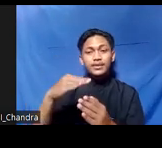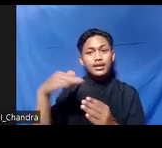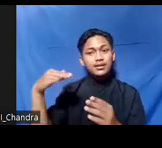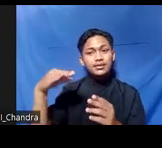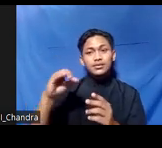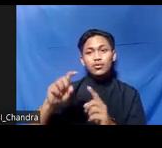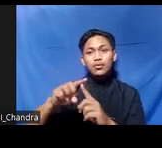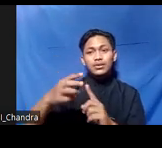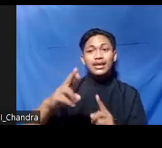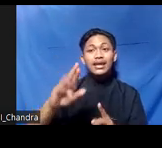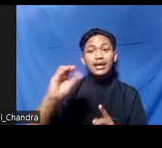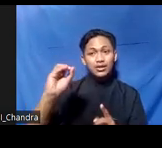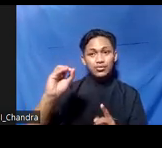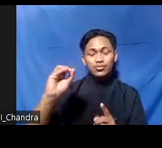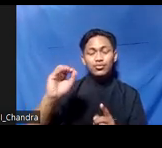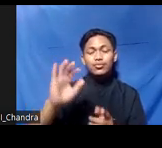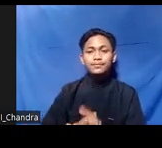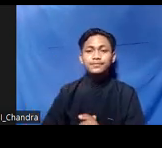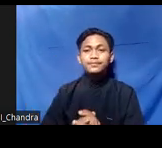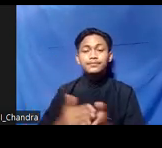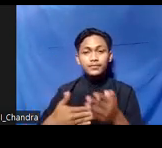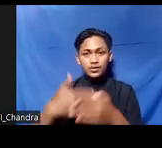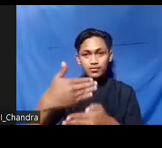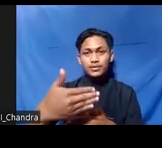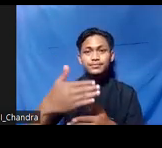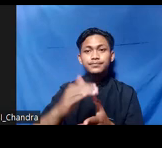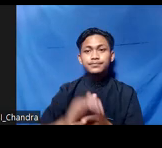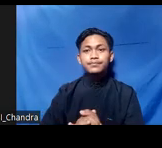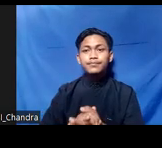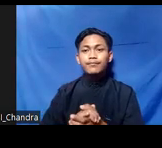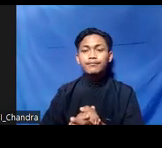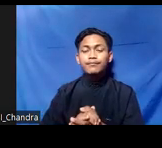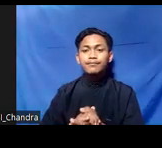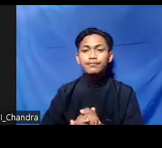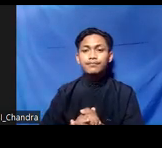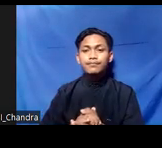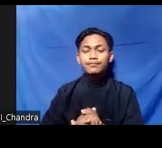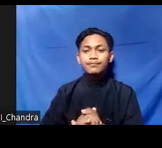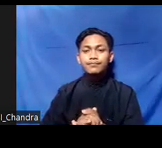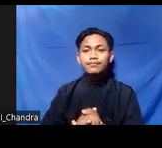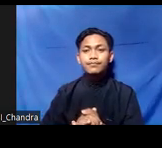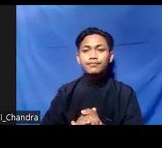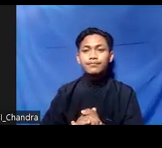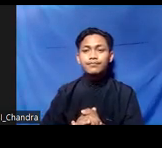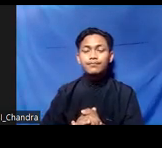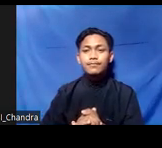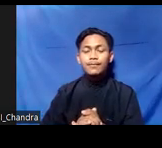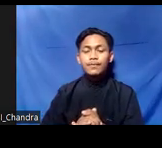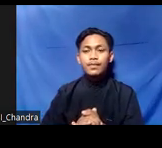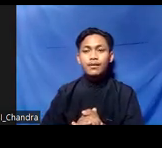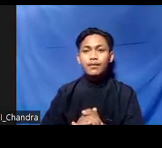setelah itu juga ada plakatnya plugin ini yaitu fungsinya menghubungkan antara software